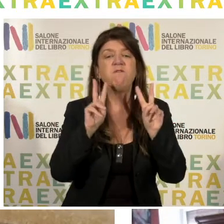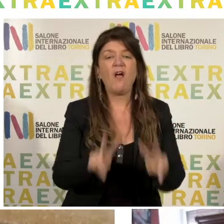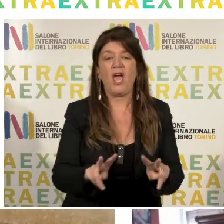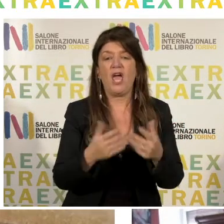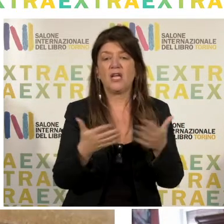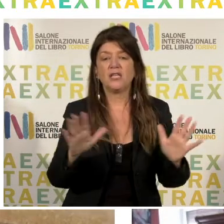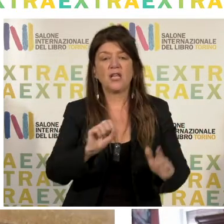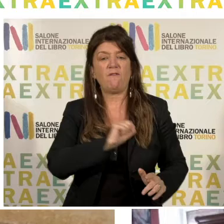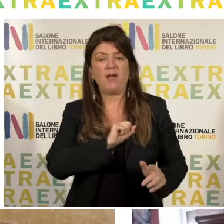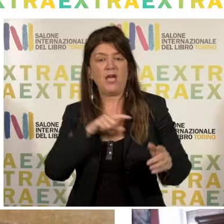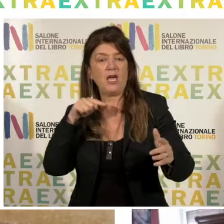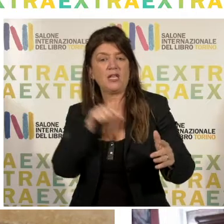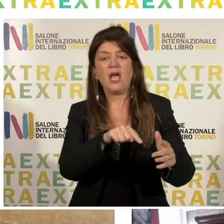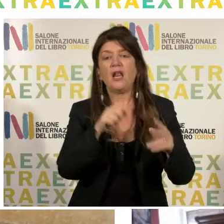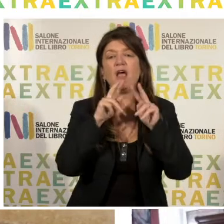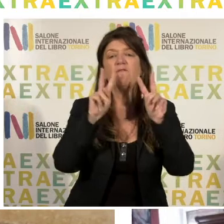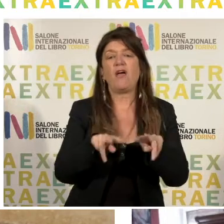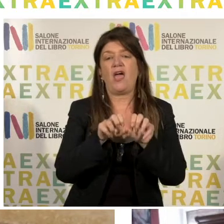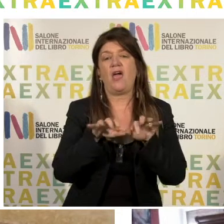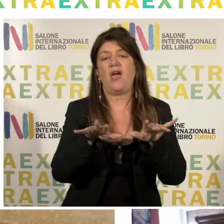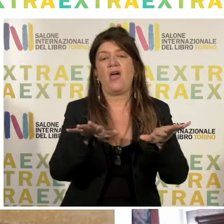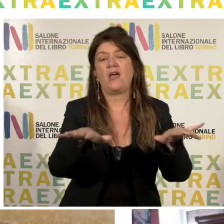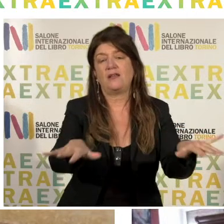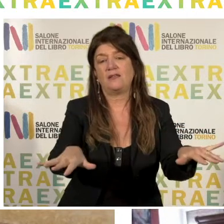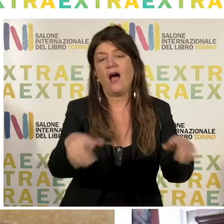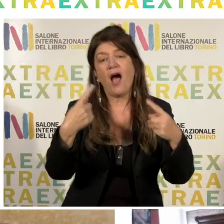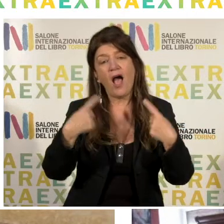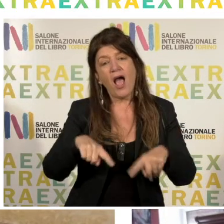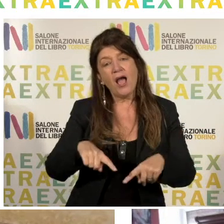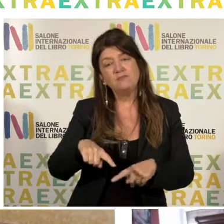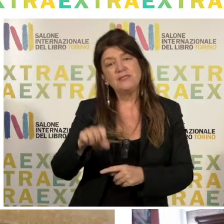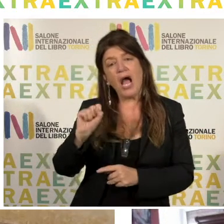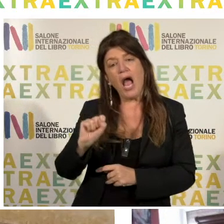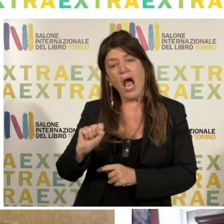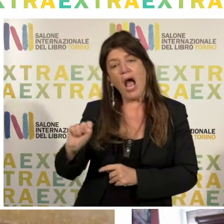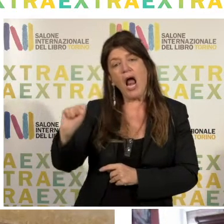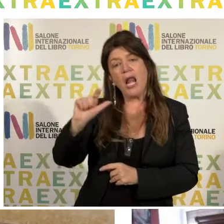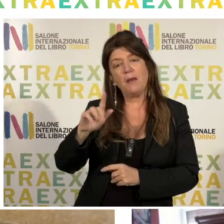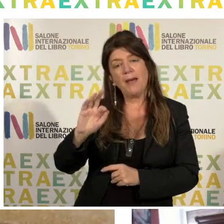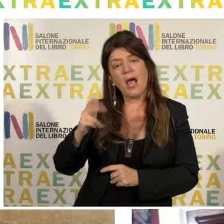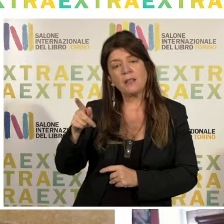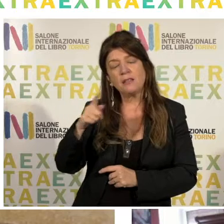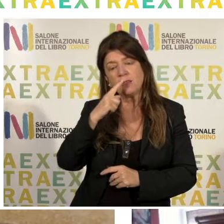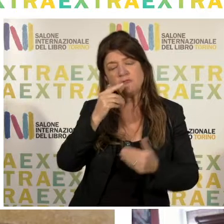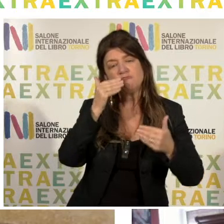ha spiegato nei suoi taccuini che procedeva per cicli, che immaginava